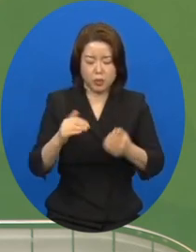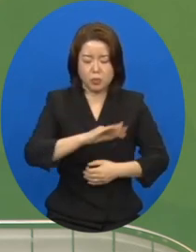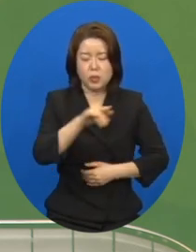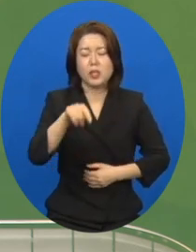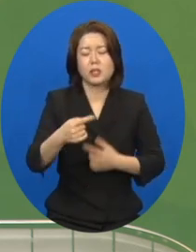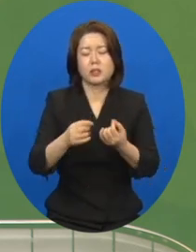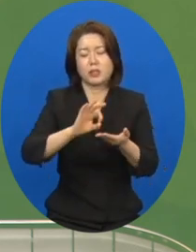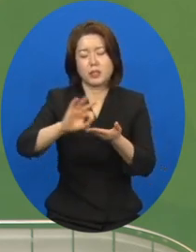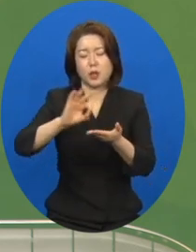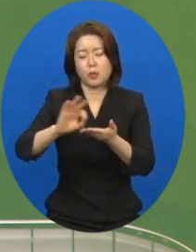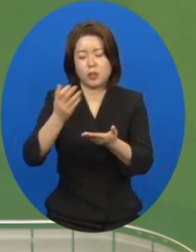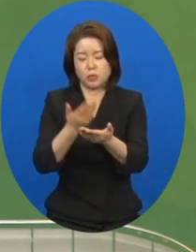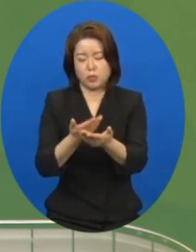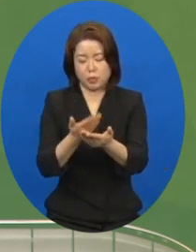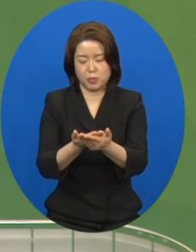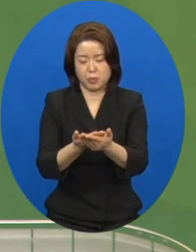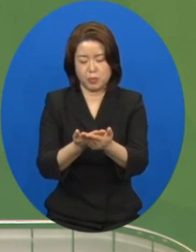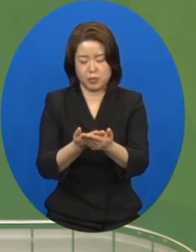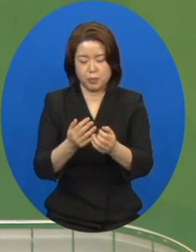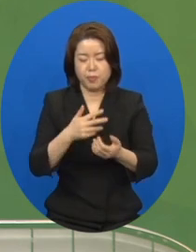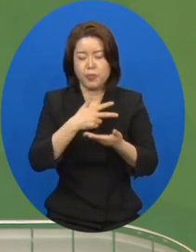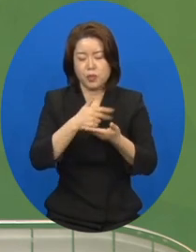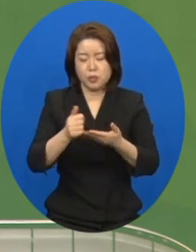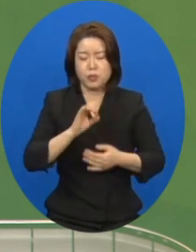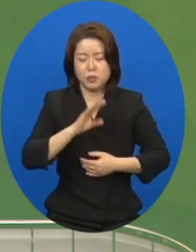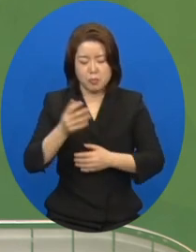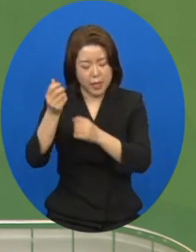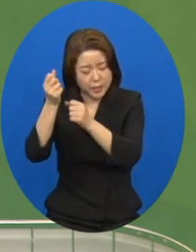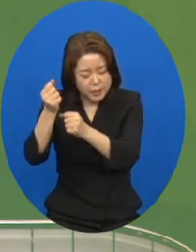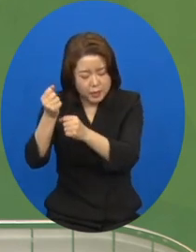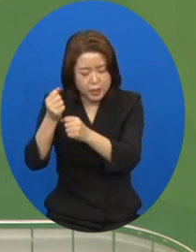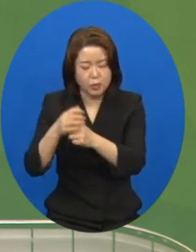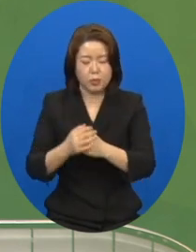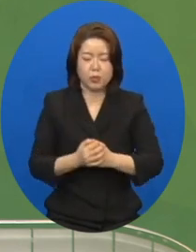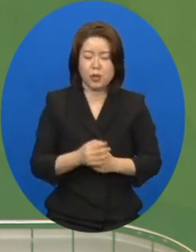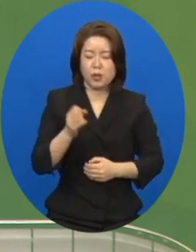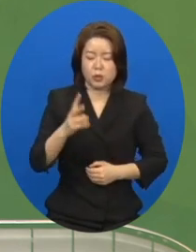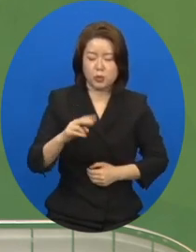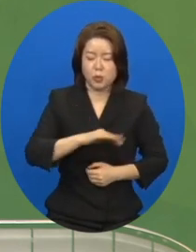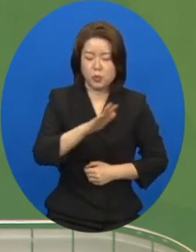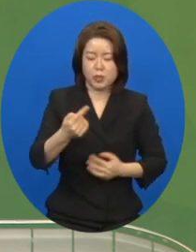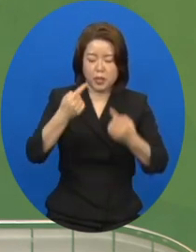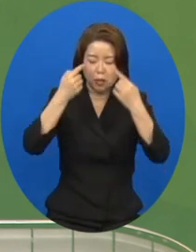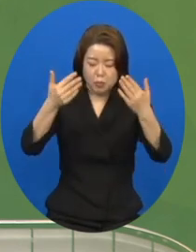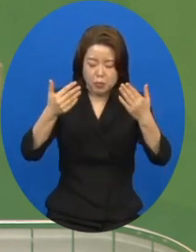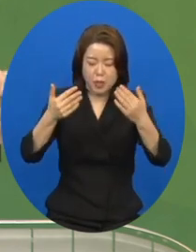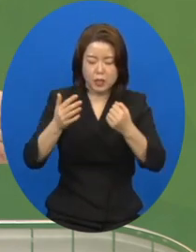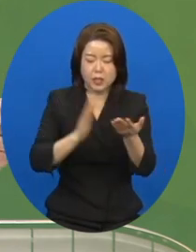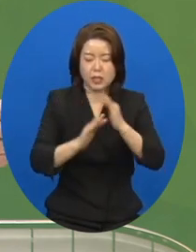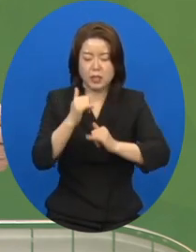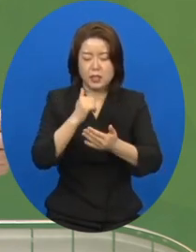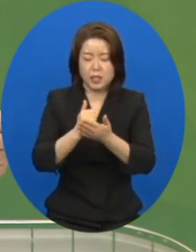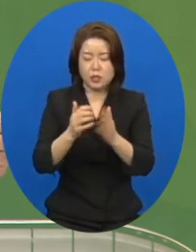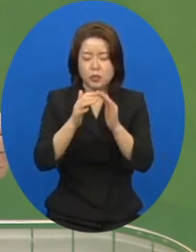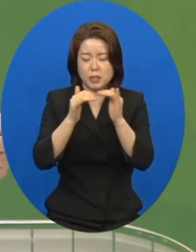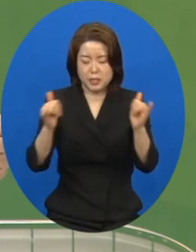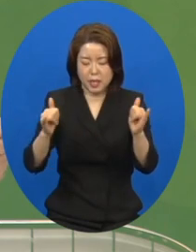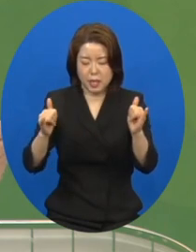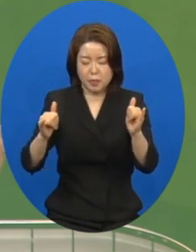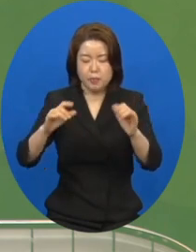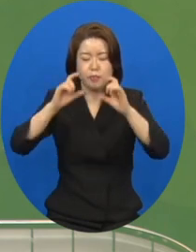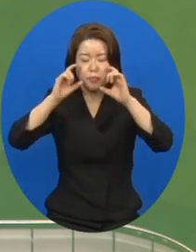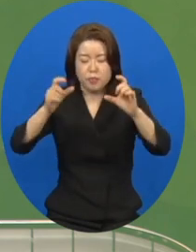사용하여 주시옵소서. 주님만 의지하며 우리가 분명히 우리가 예수님의 사람임을